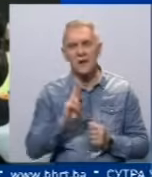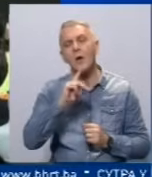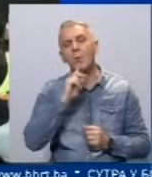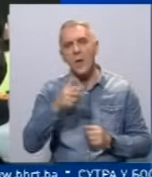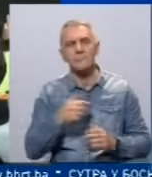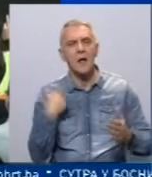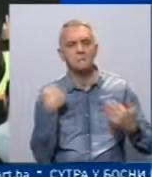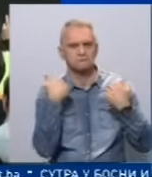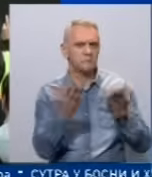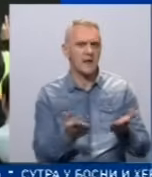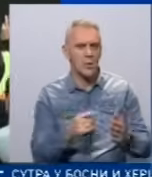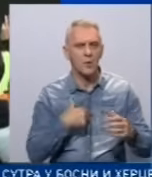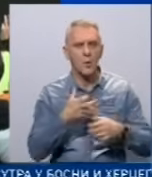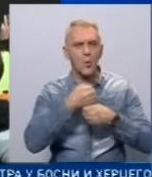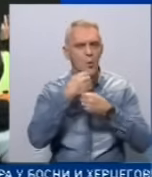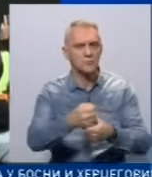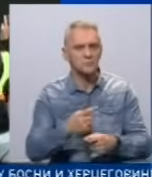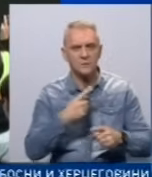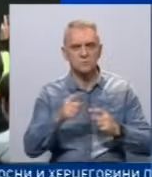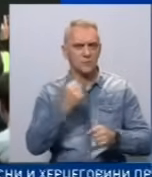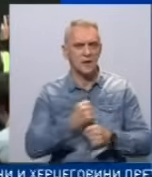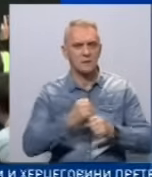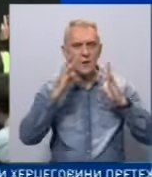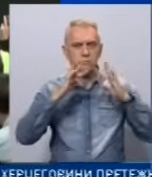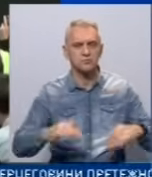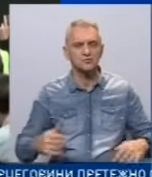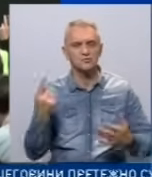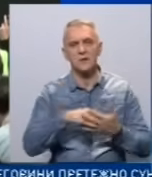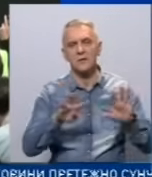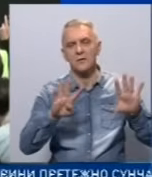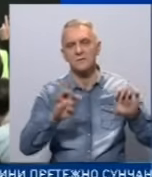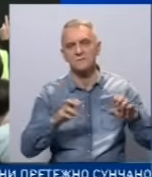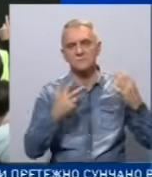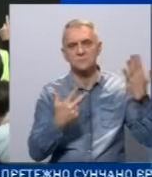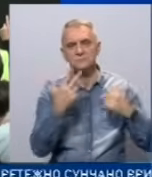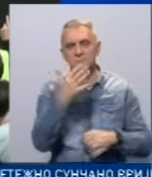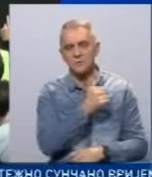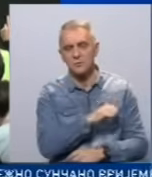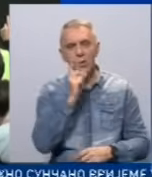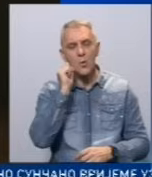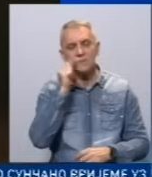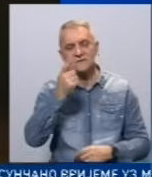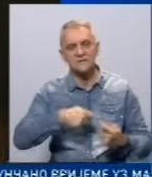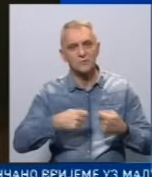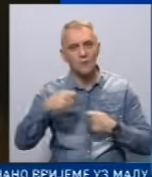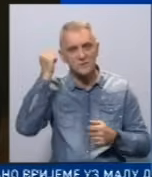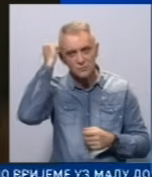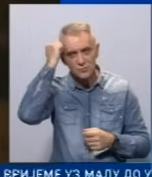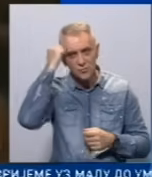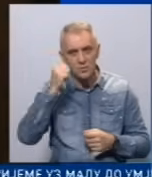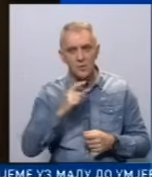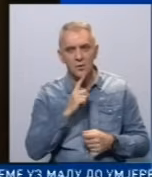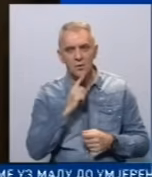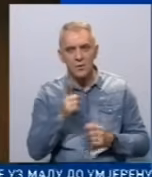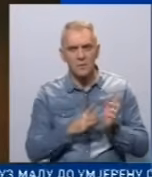Oscara. Radnja se odvija tokom Božića 1985. godine, kada odani otac i trgovac ugljem, kojeg utjelovljuje